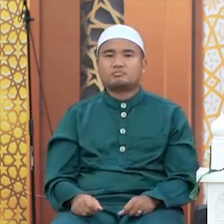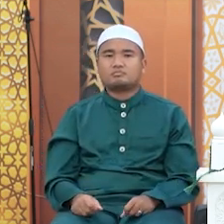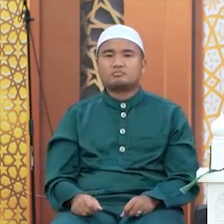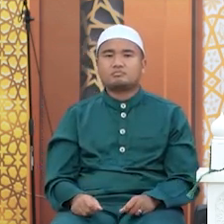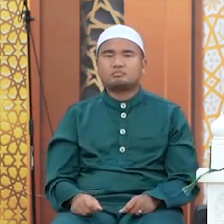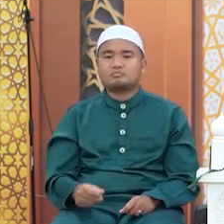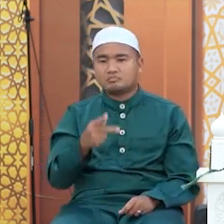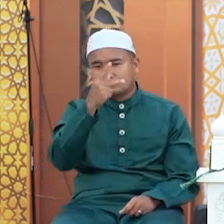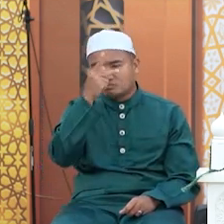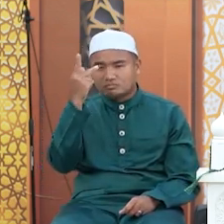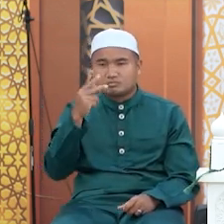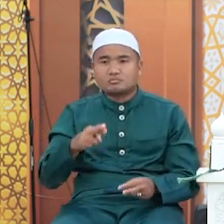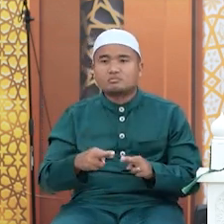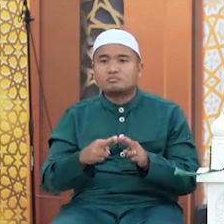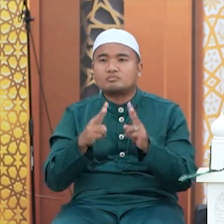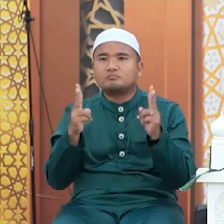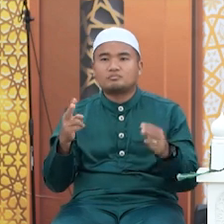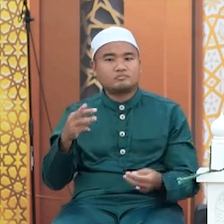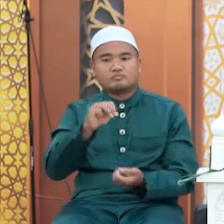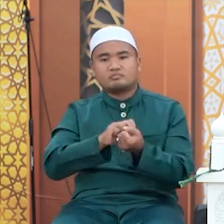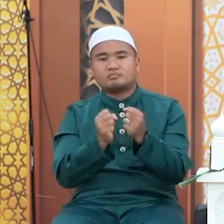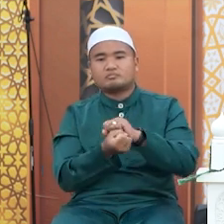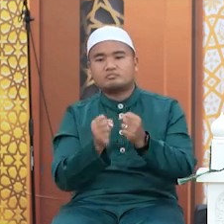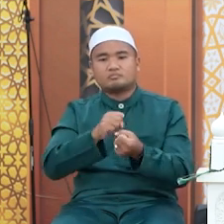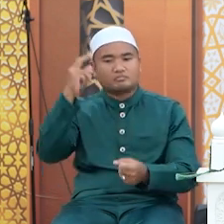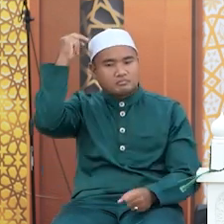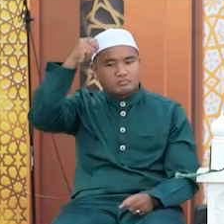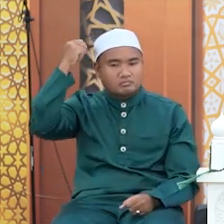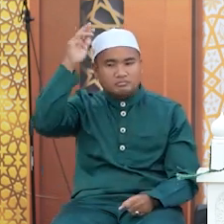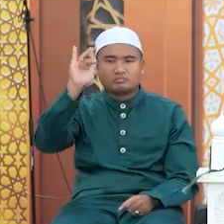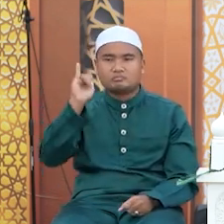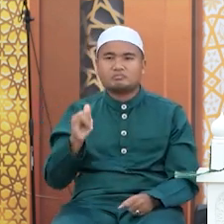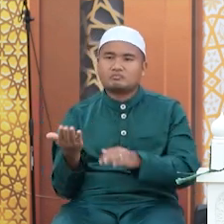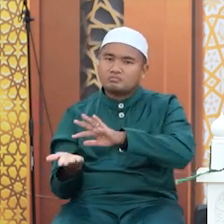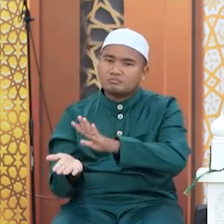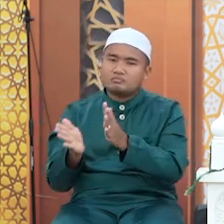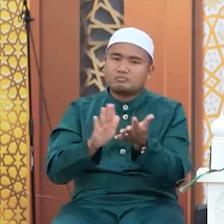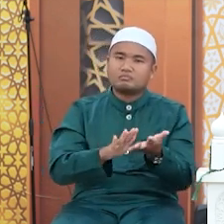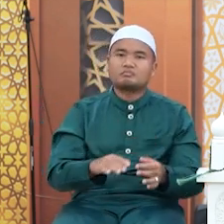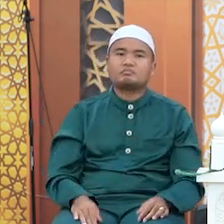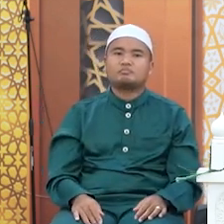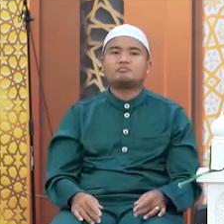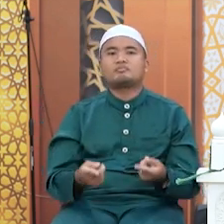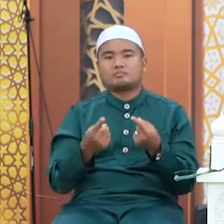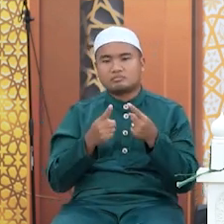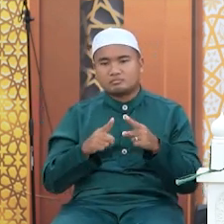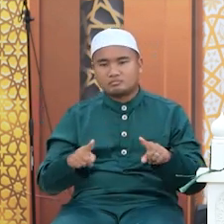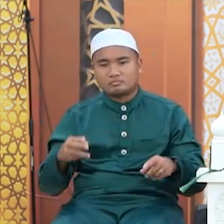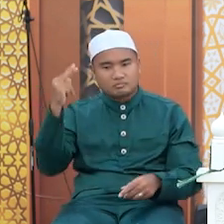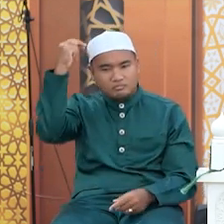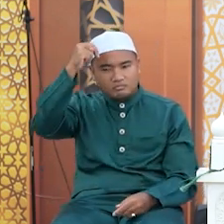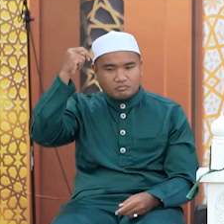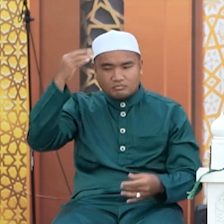yang mati syahid dengan sebab puak-puak ni buat? tapi Nabi jiwa yang besar.